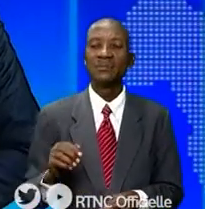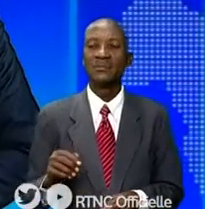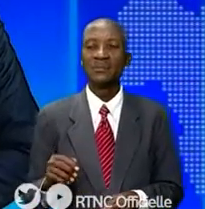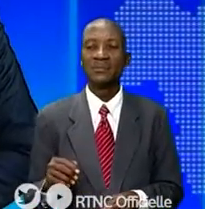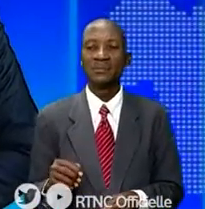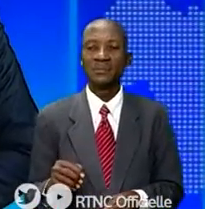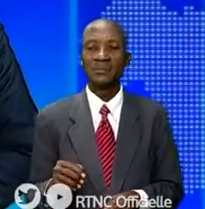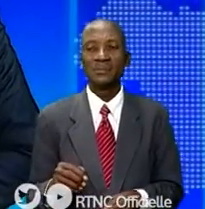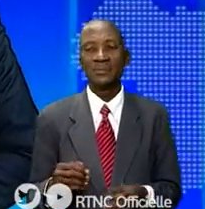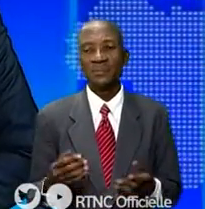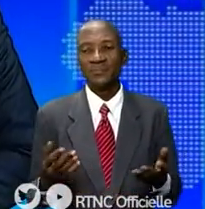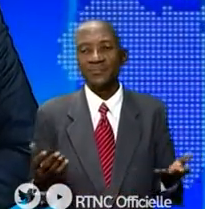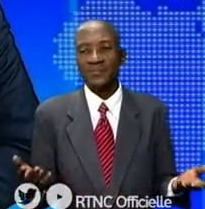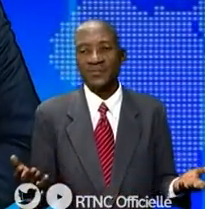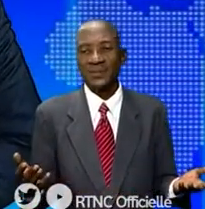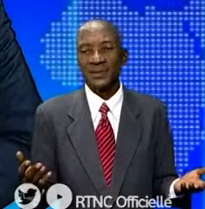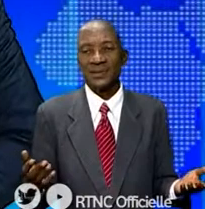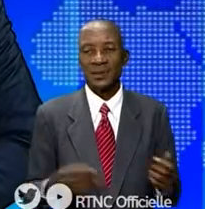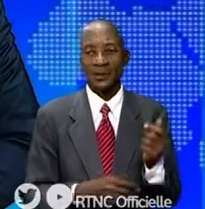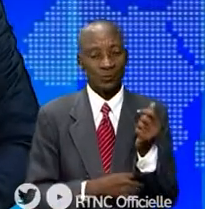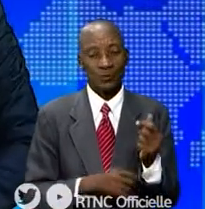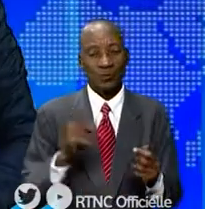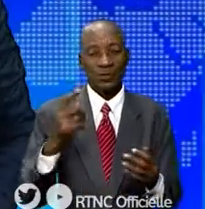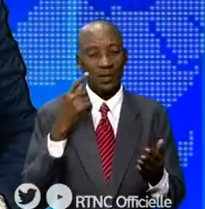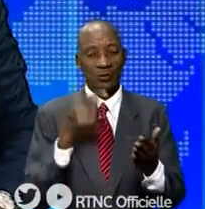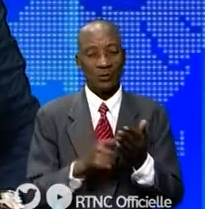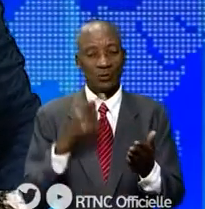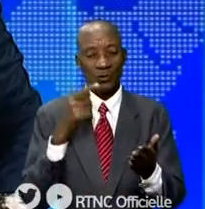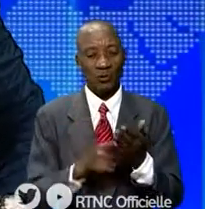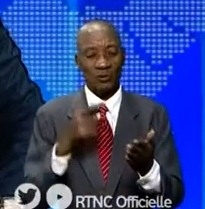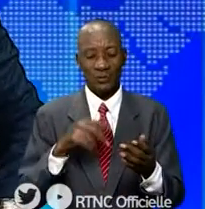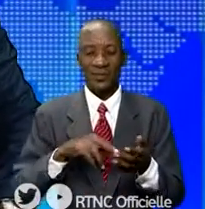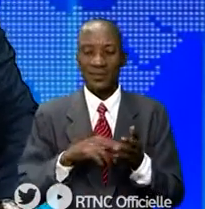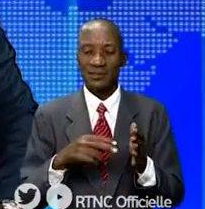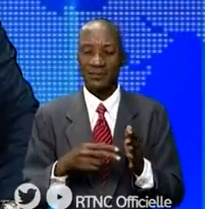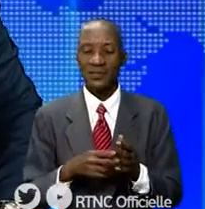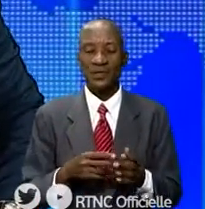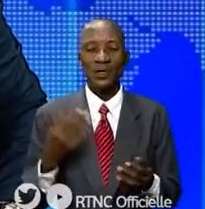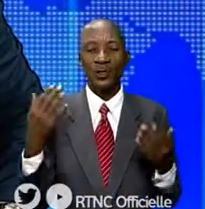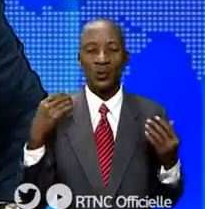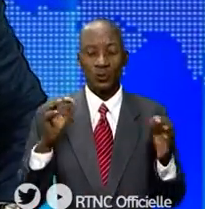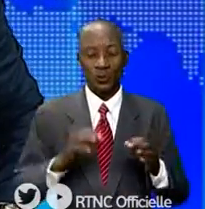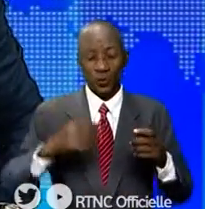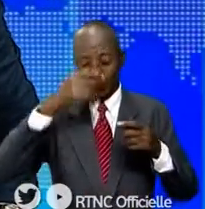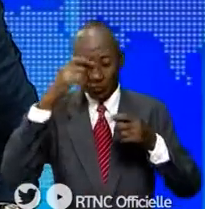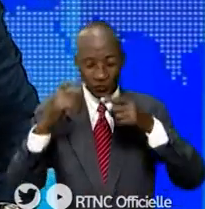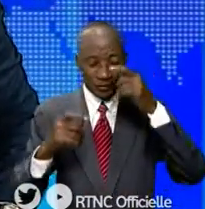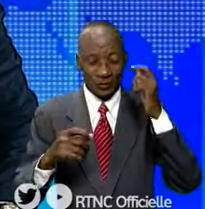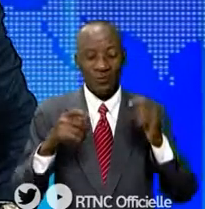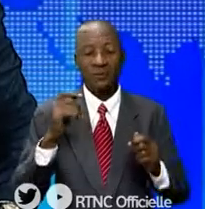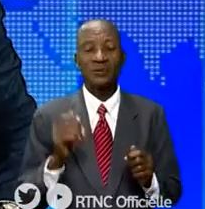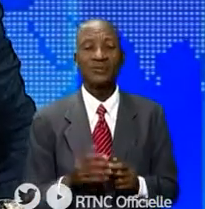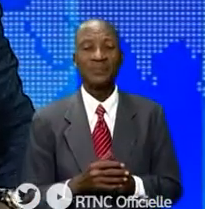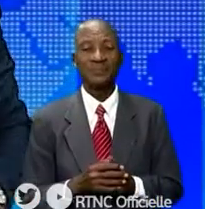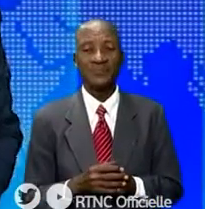pas, l'électricité aussi se fait rare. Cette pénurie d'eau et d'électricité dans nos ménages fera l'objet de